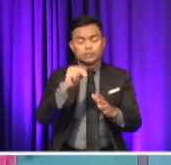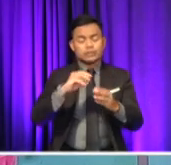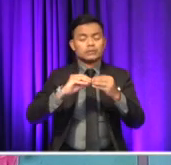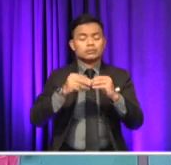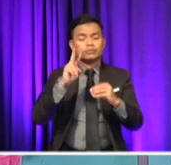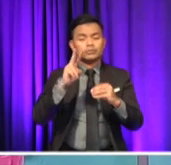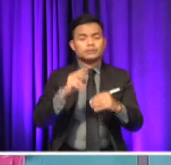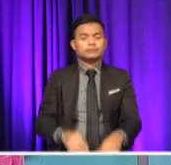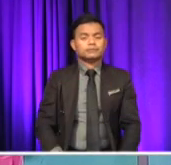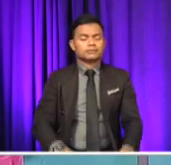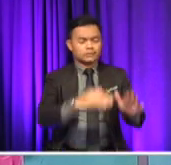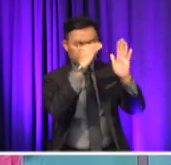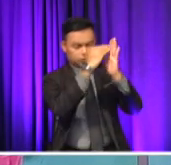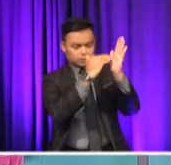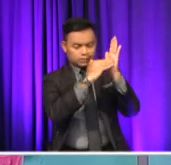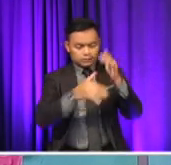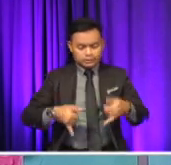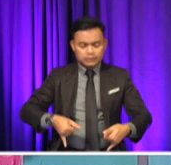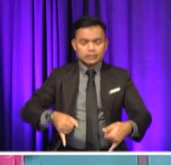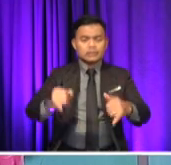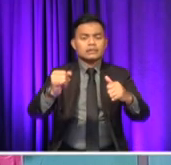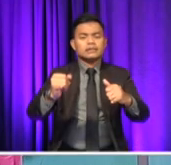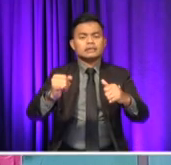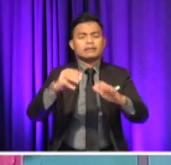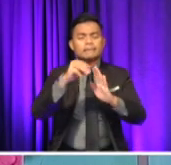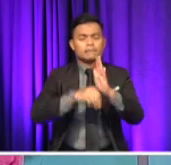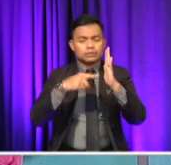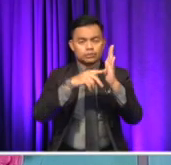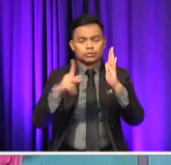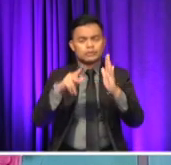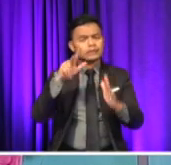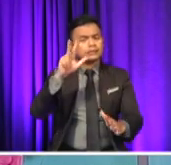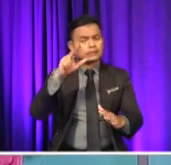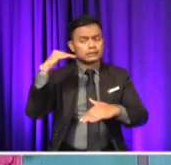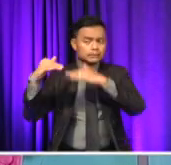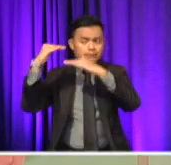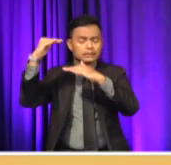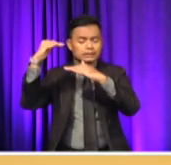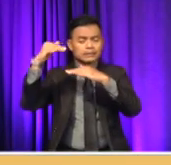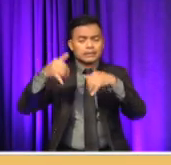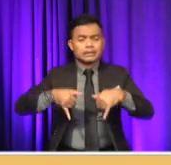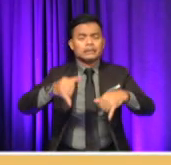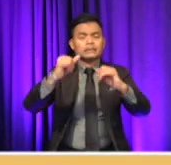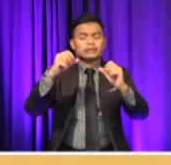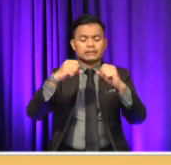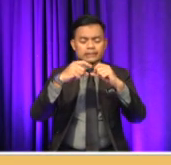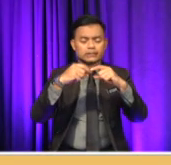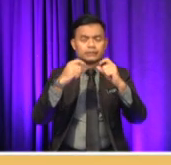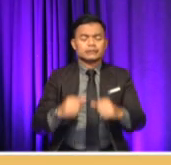menunjukkan tiga peringkat pembekalan tenaga listrik lengkap Oke